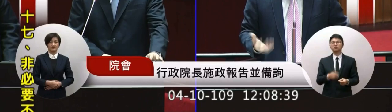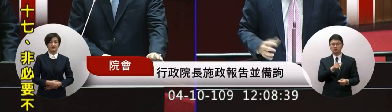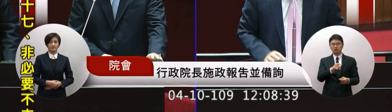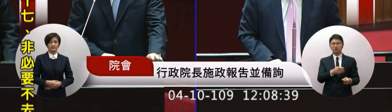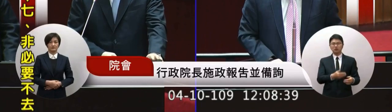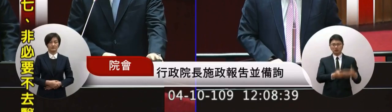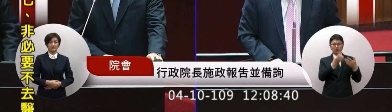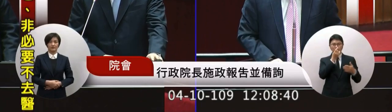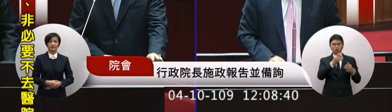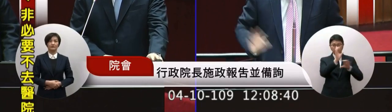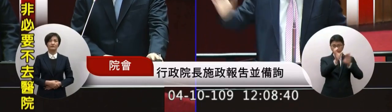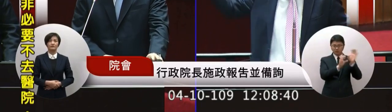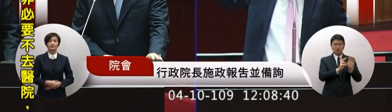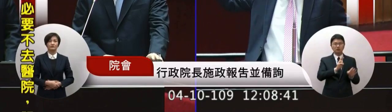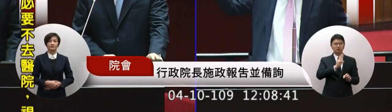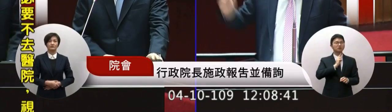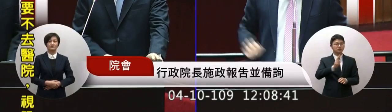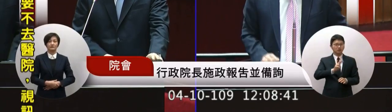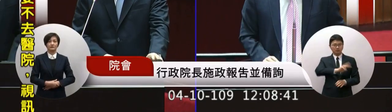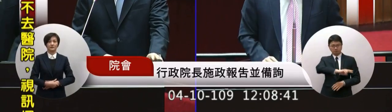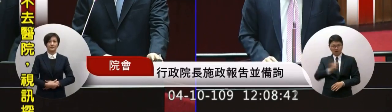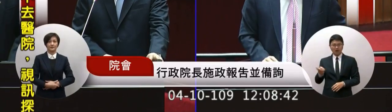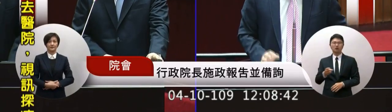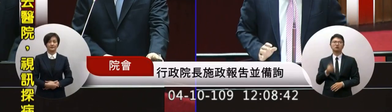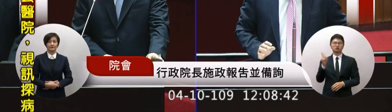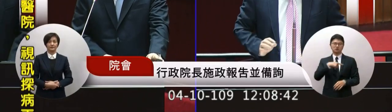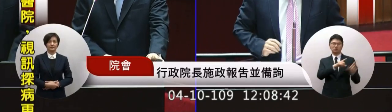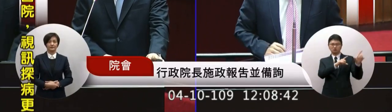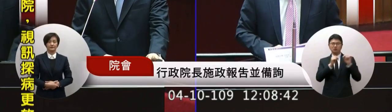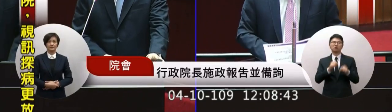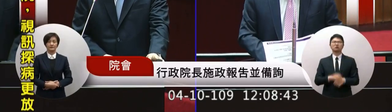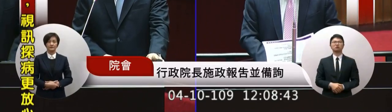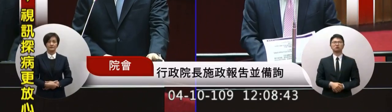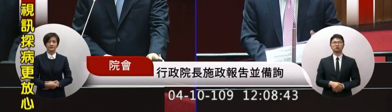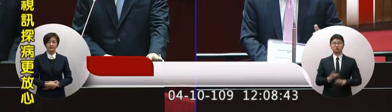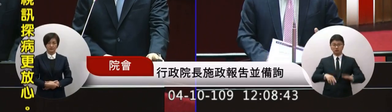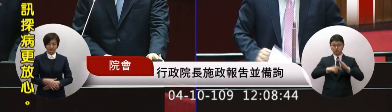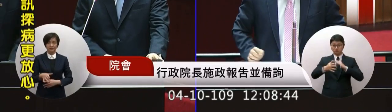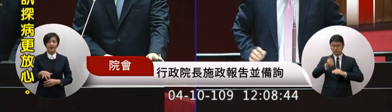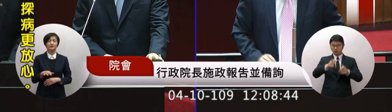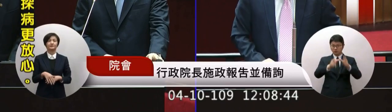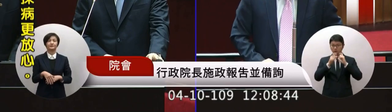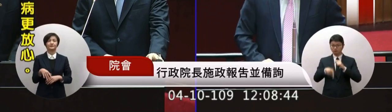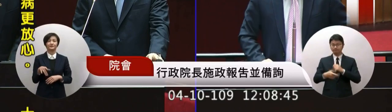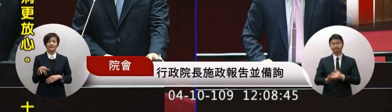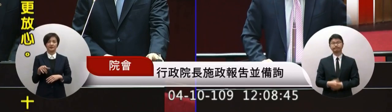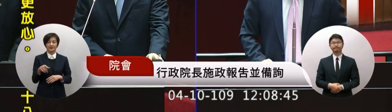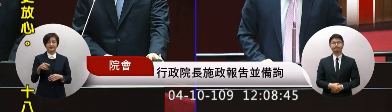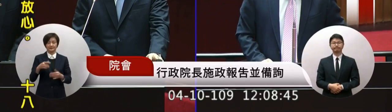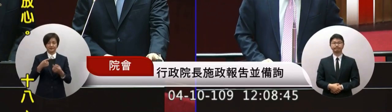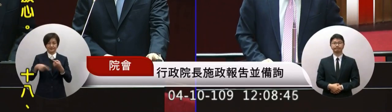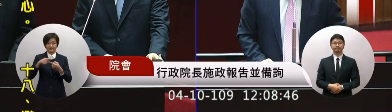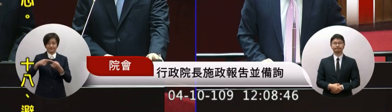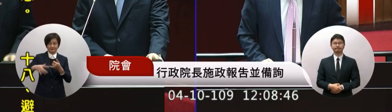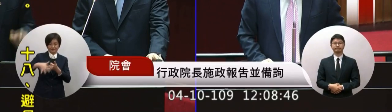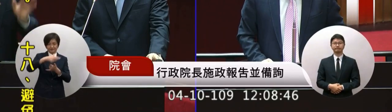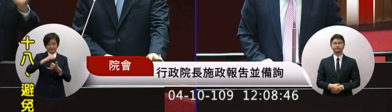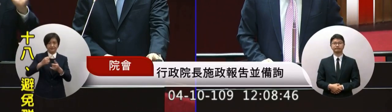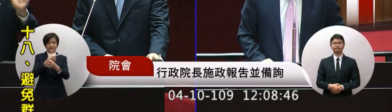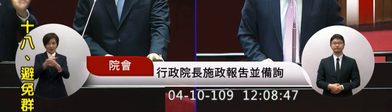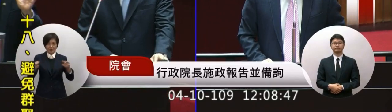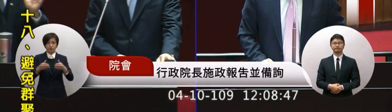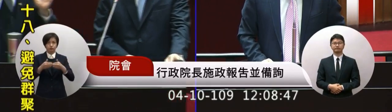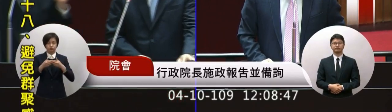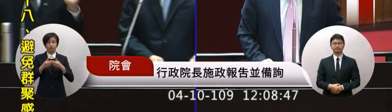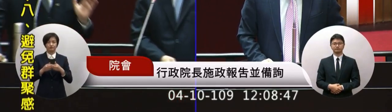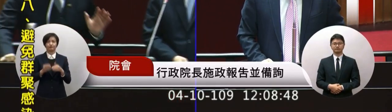那这个部分是不是院长可以现在不知道可不可以给我们回答？ 好，这个应该全国一致，我请这个主责